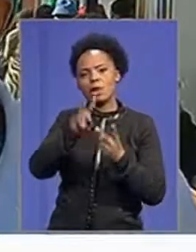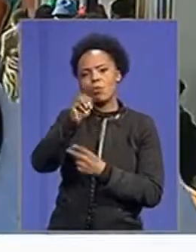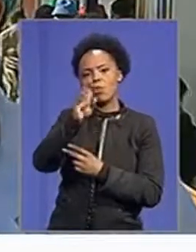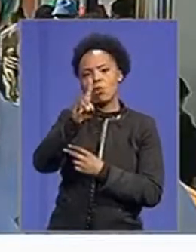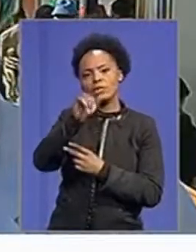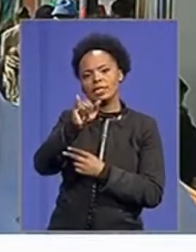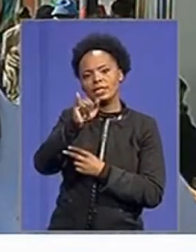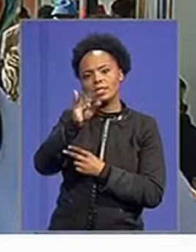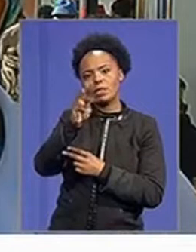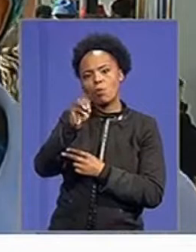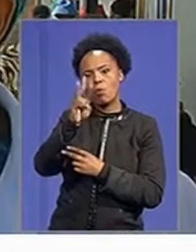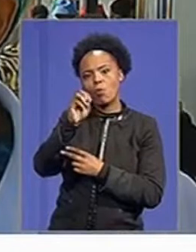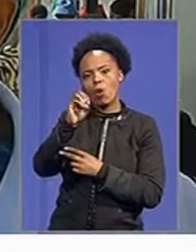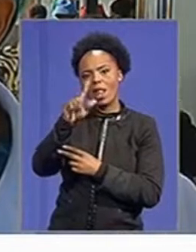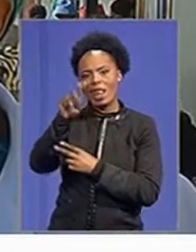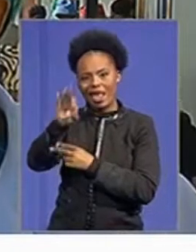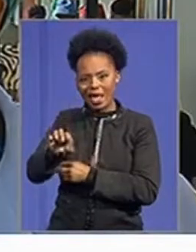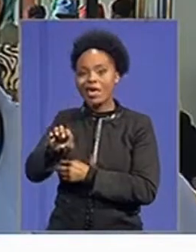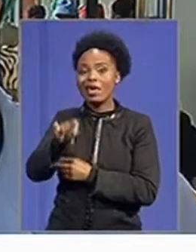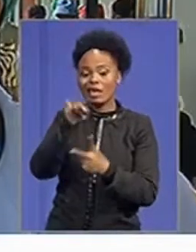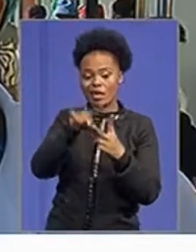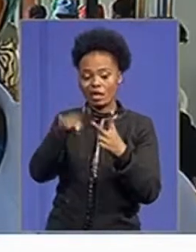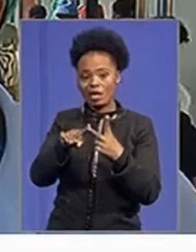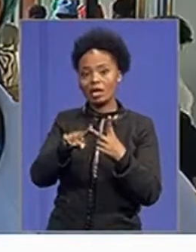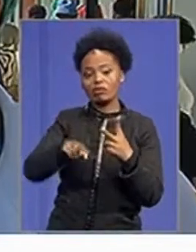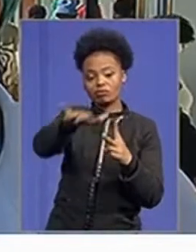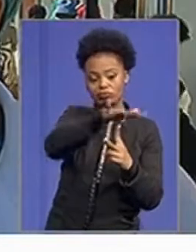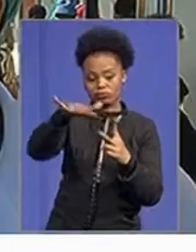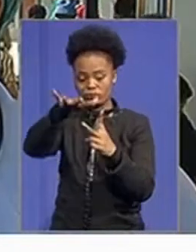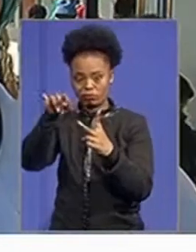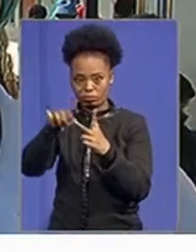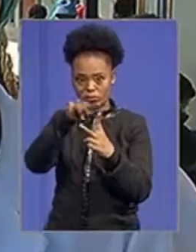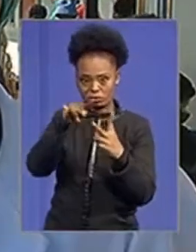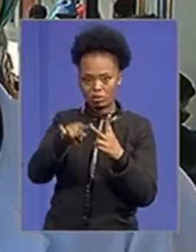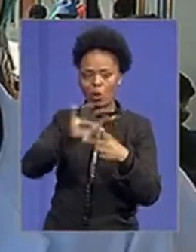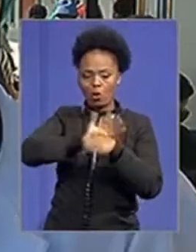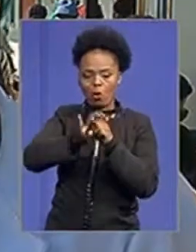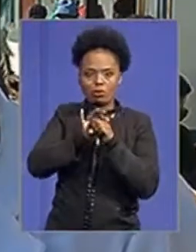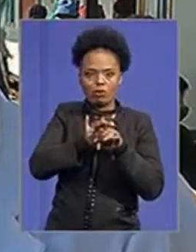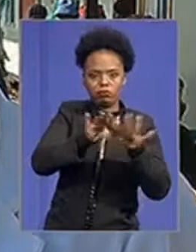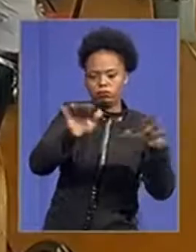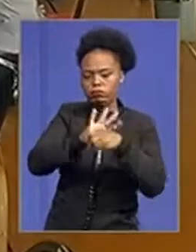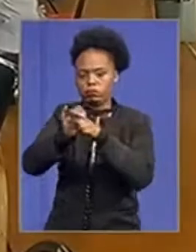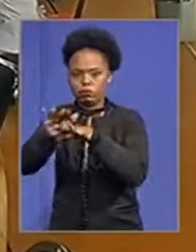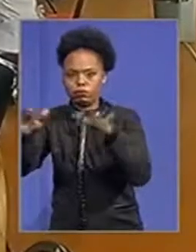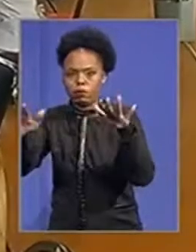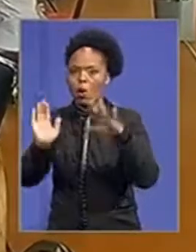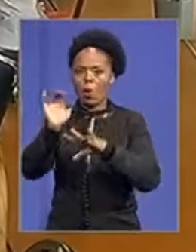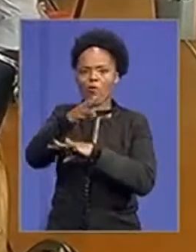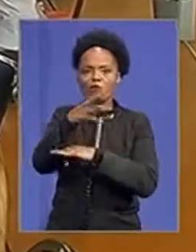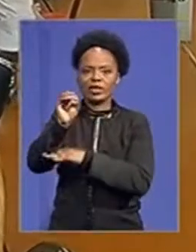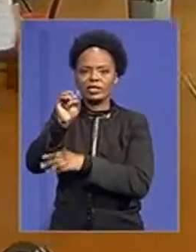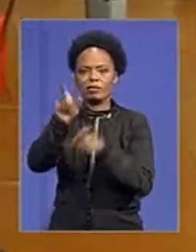le Mokgopong Modimolle masepala tša bo Thabazimbi re setse re le mo bo 40 kwa. Beng ba dikgwebo